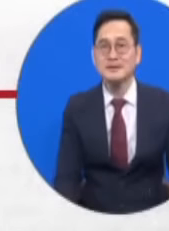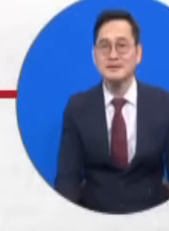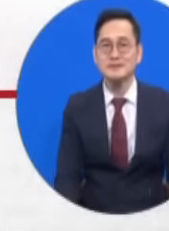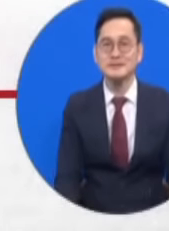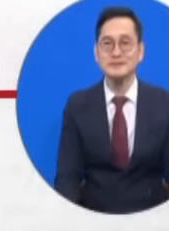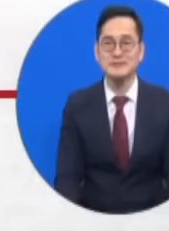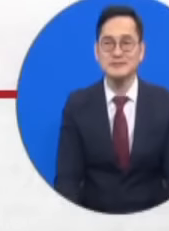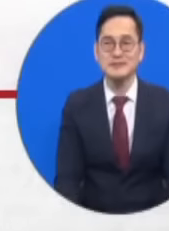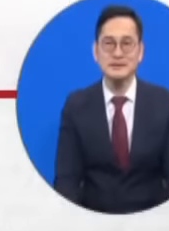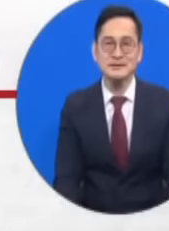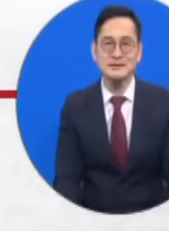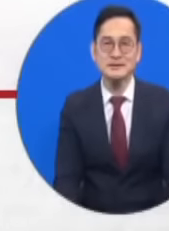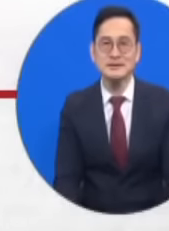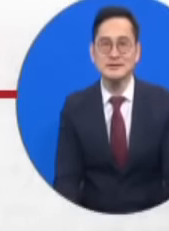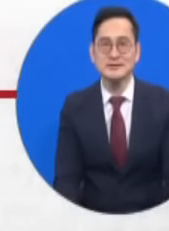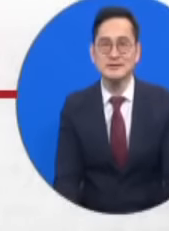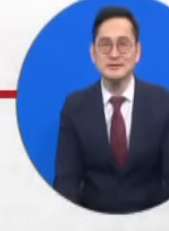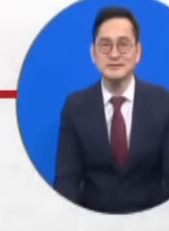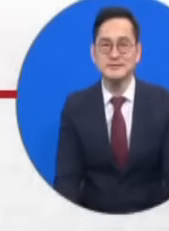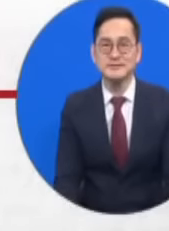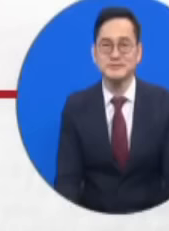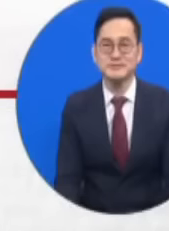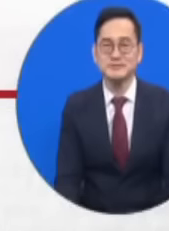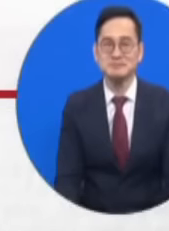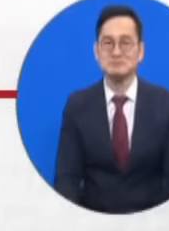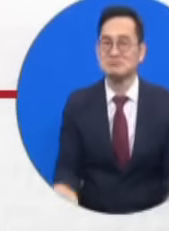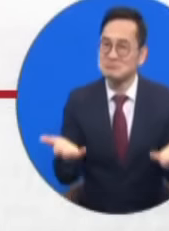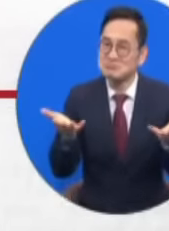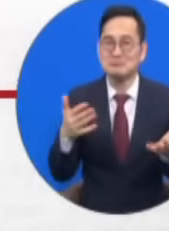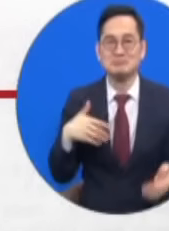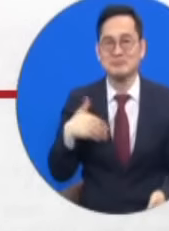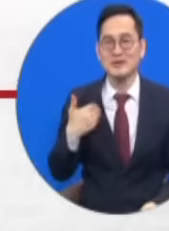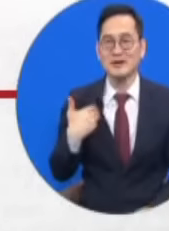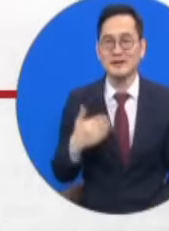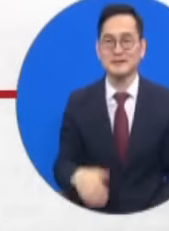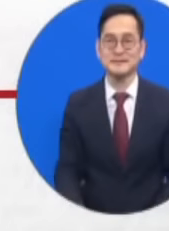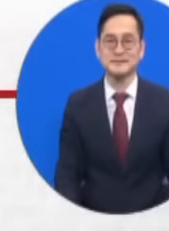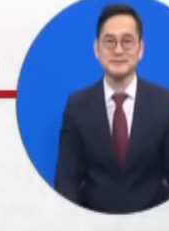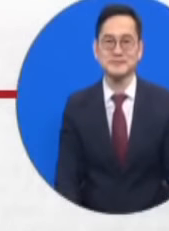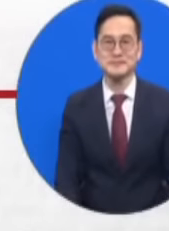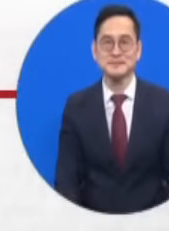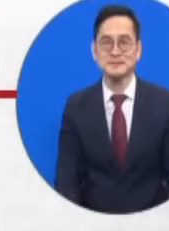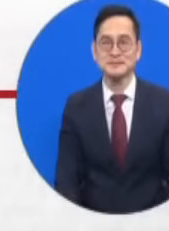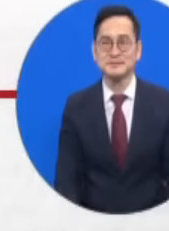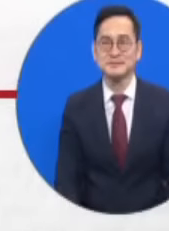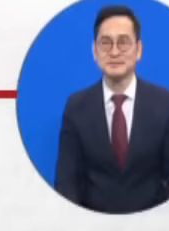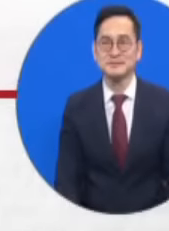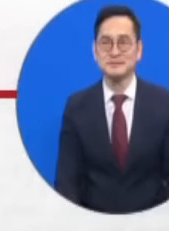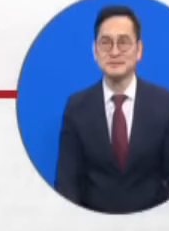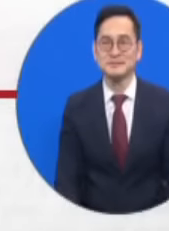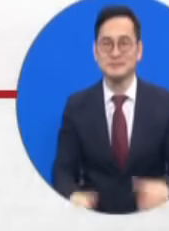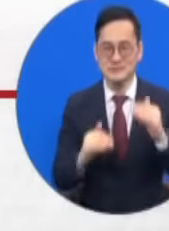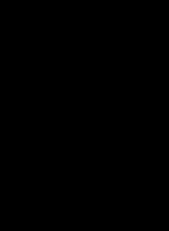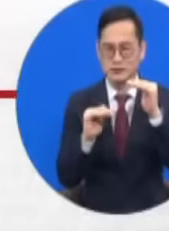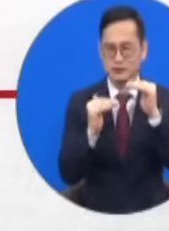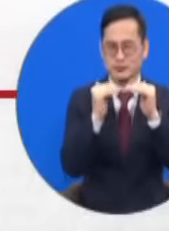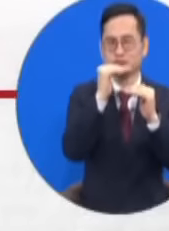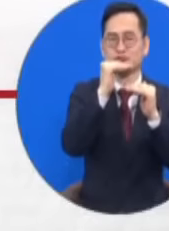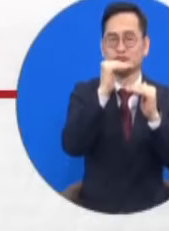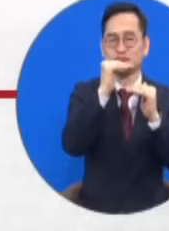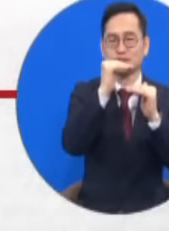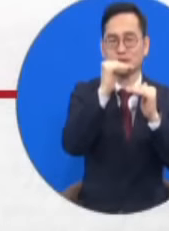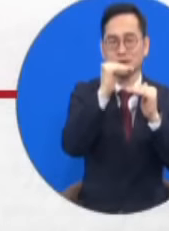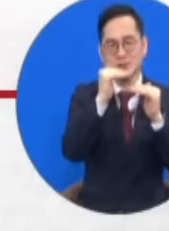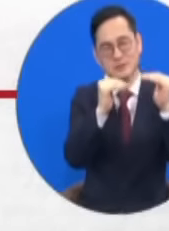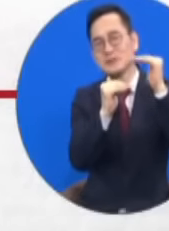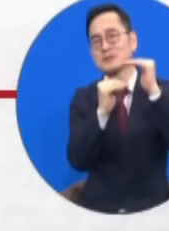관련해서 좀 더 올라가느냐 근데 모른다 그건 모른다 올라갈 수 있는 것도 한계가 있을 거고요. 골든크로스에서 김병민 후보도 한계가 있을